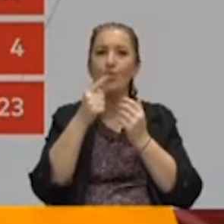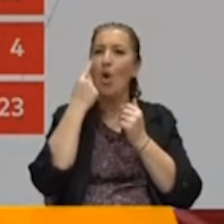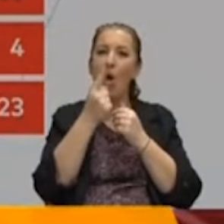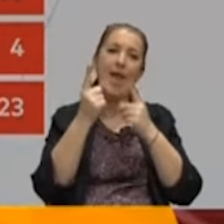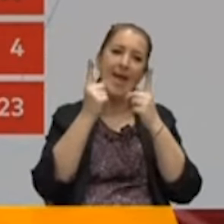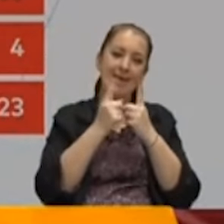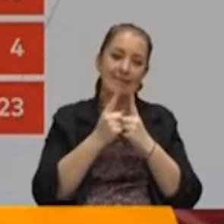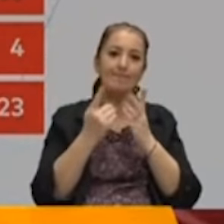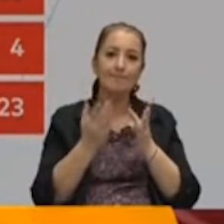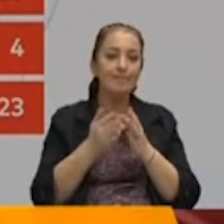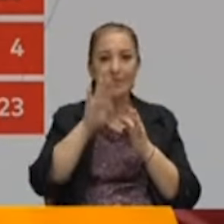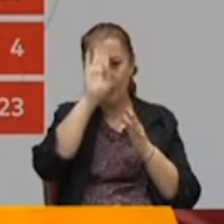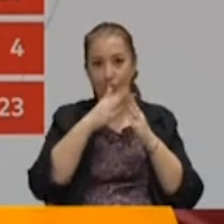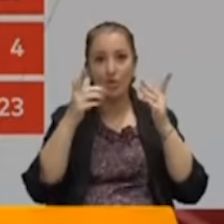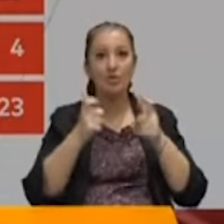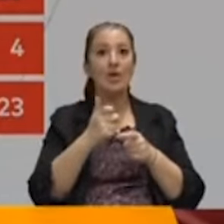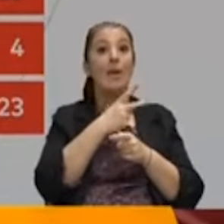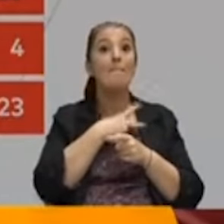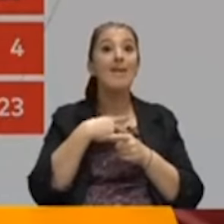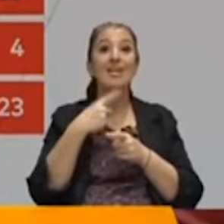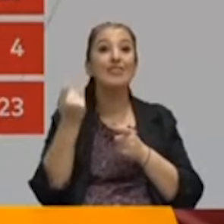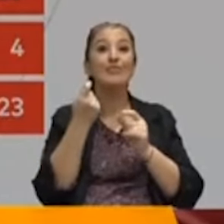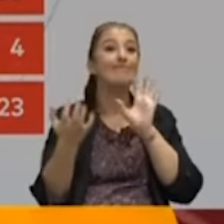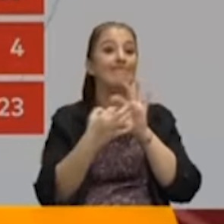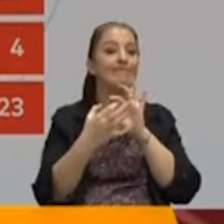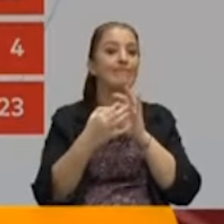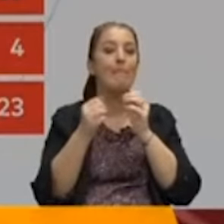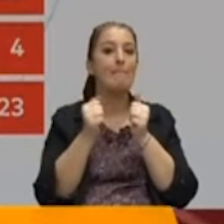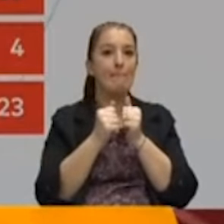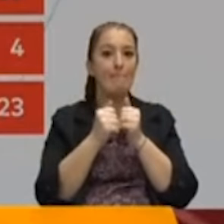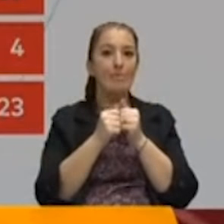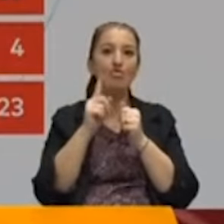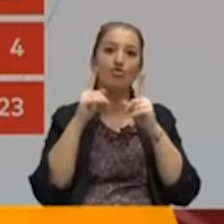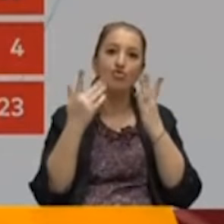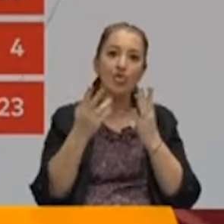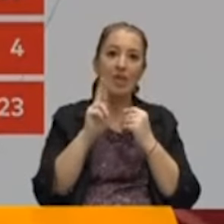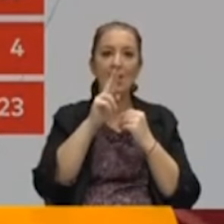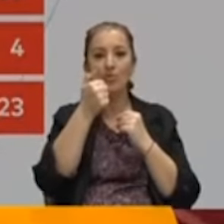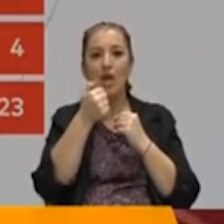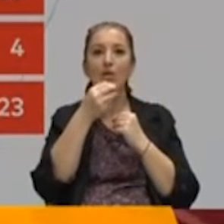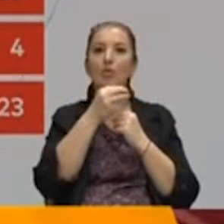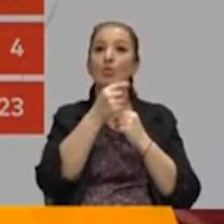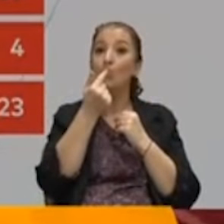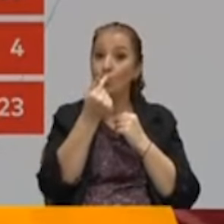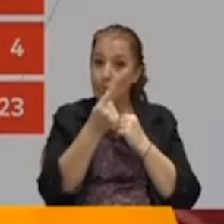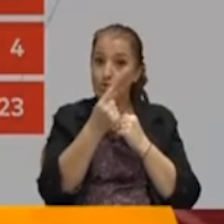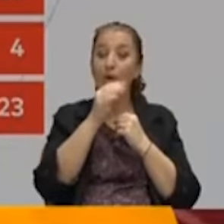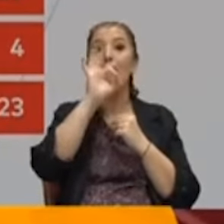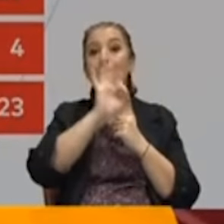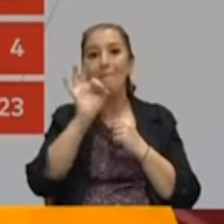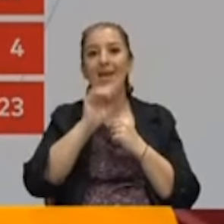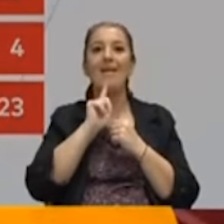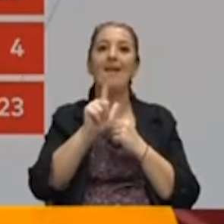yapımız, İstanbul Büyükşehir Belediyesi iştiraklerimizle beraber inşallah 76,5 milyar liraya